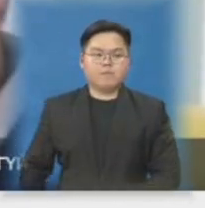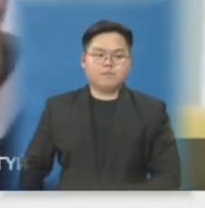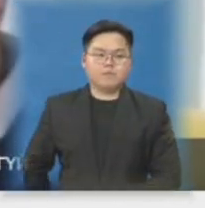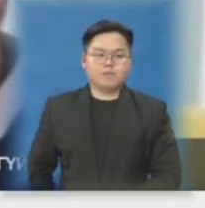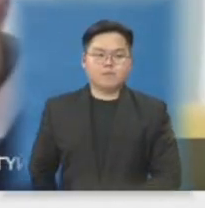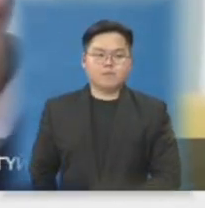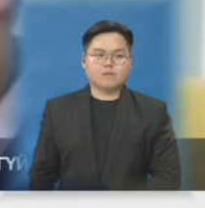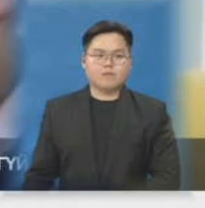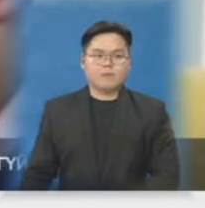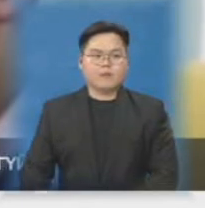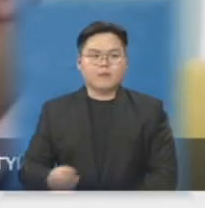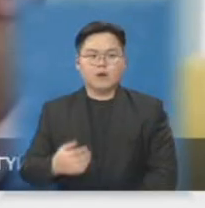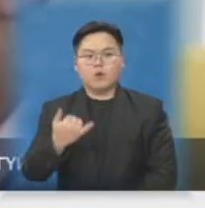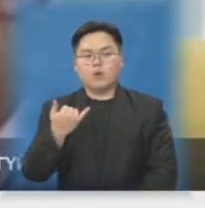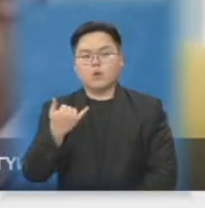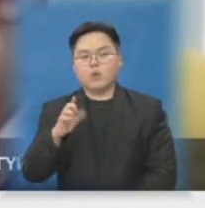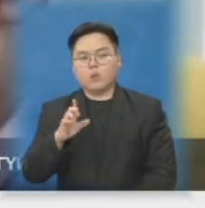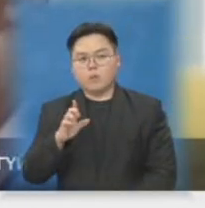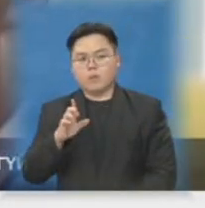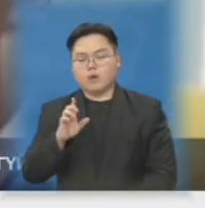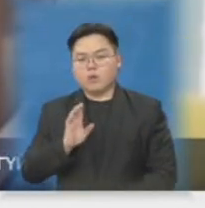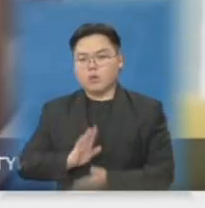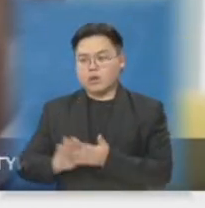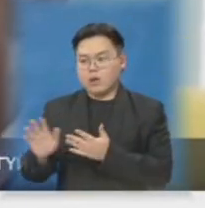хотод худалдаа авалт холбоотой харилцаан дээр